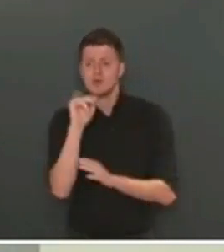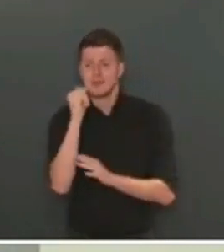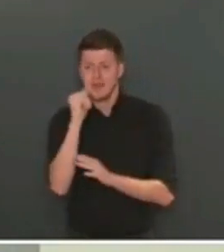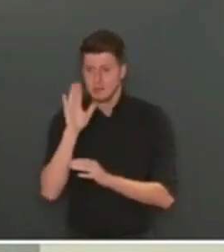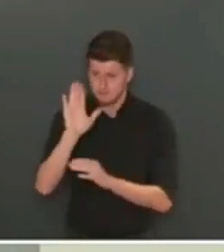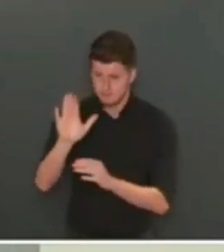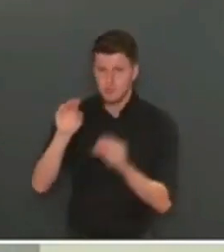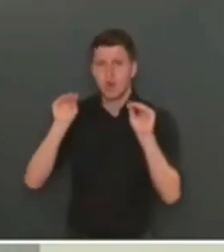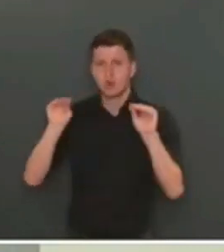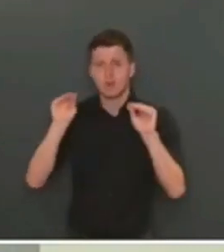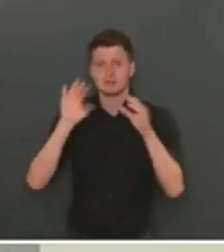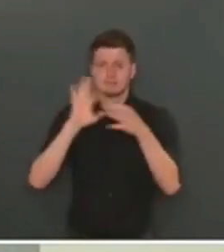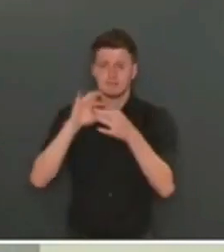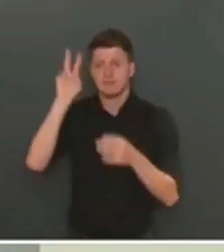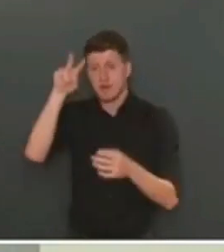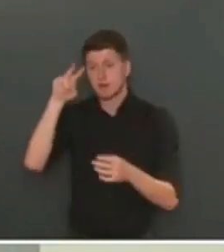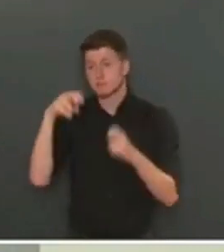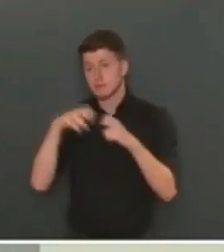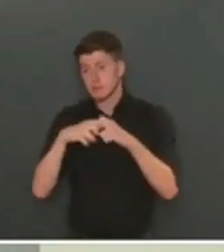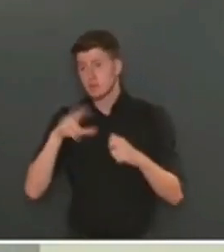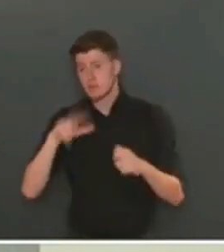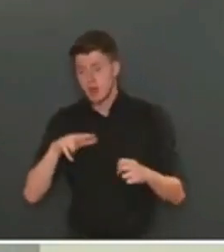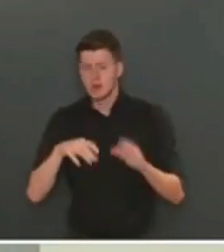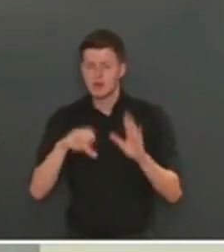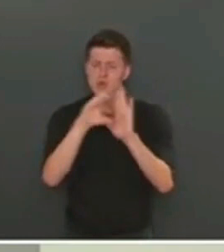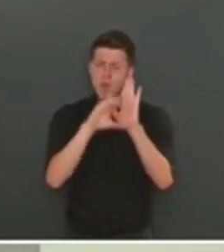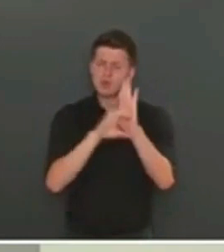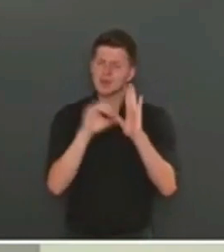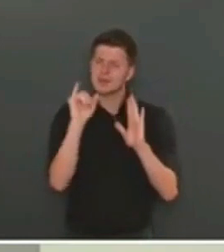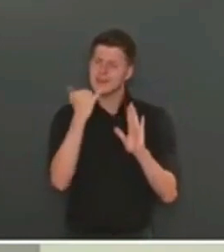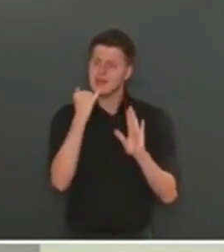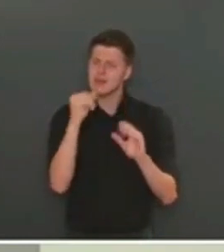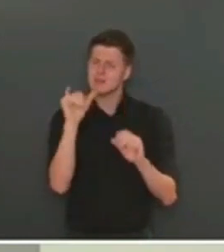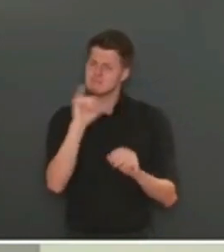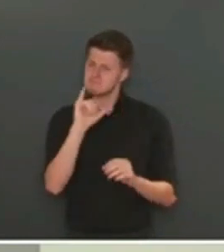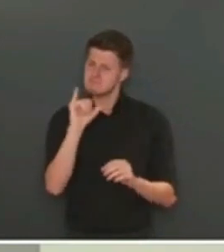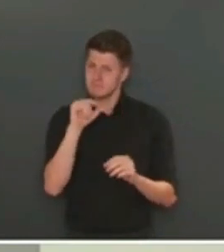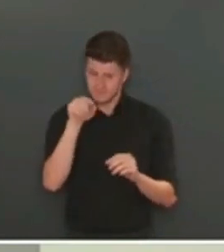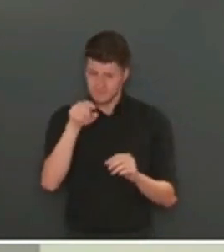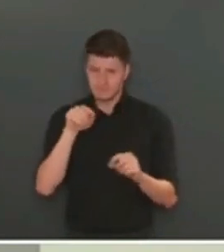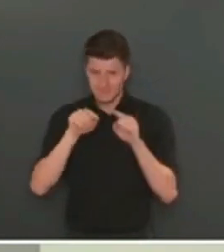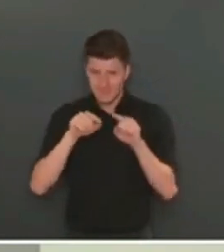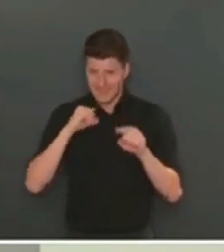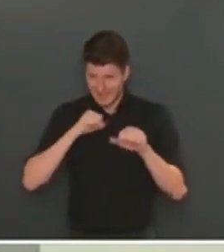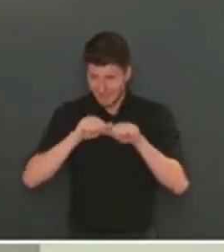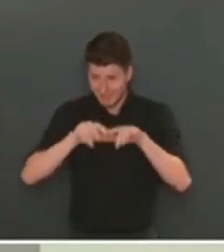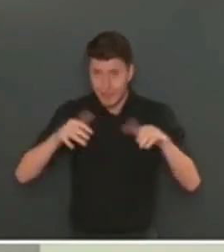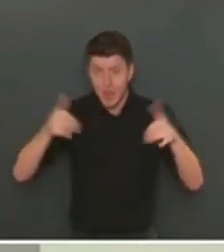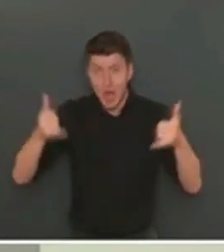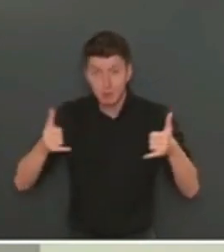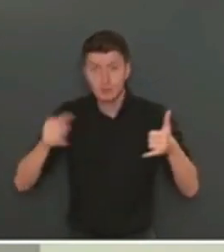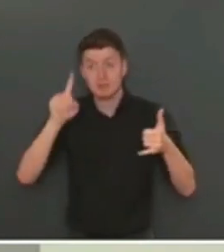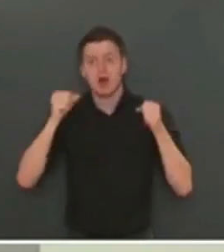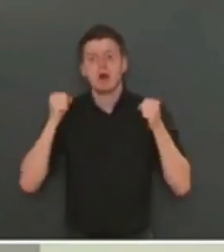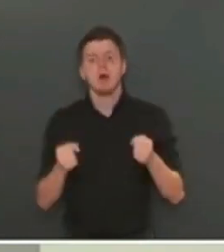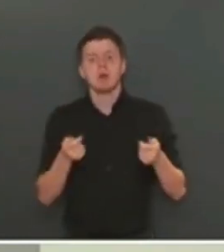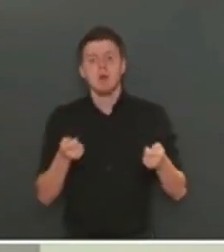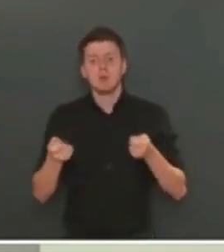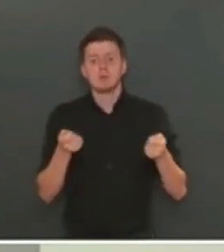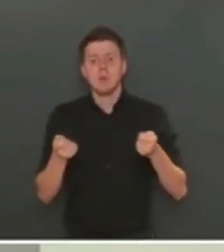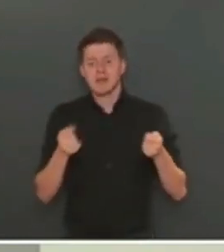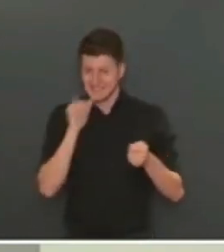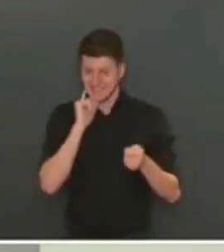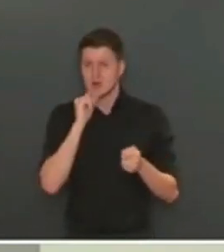à une situation où le virus circule toujours, mais qu'il est néanmoins sous contrôle. Ce système